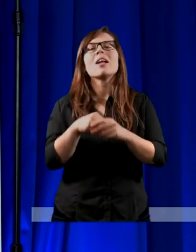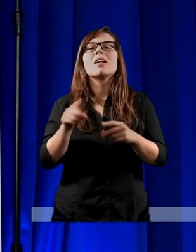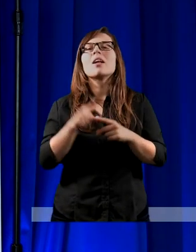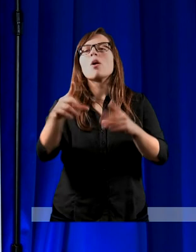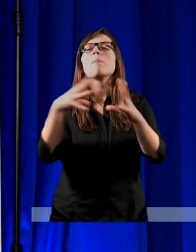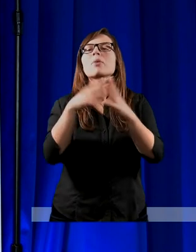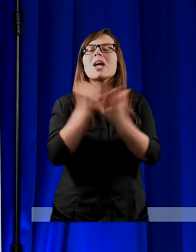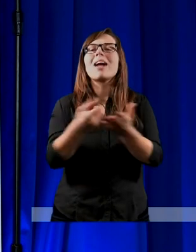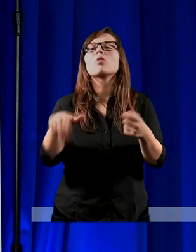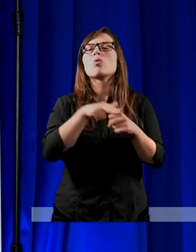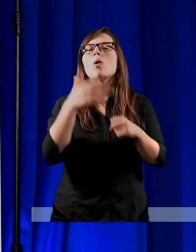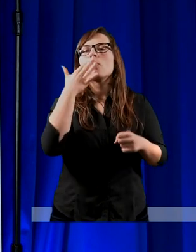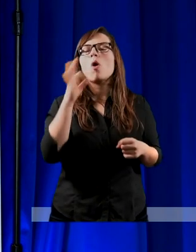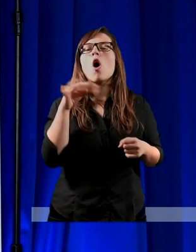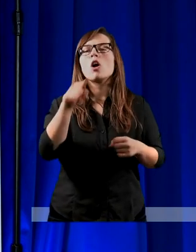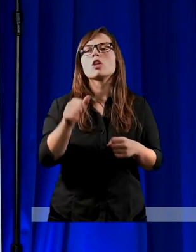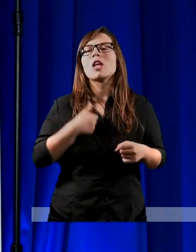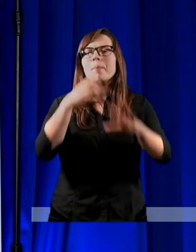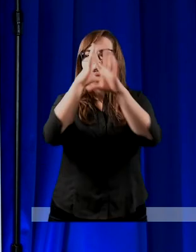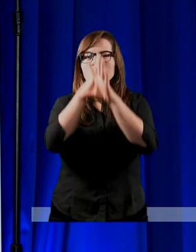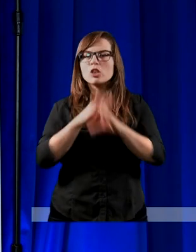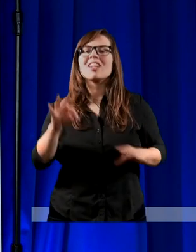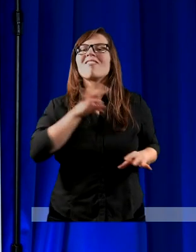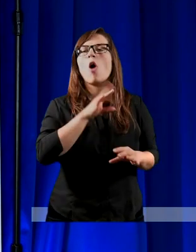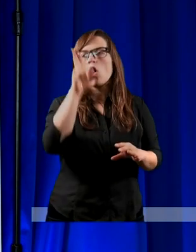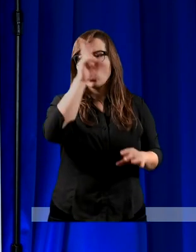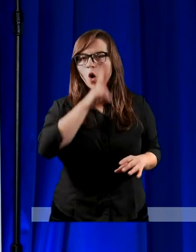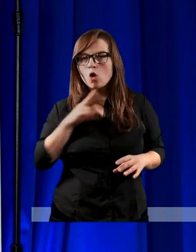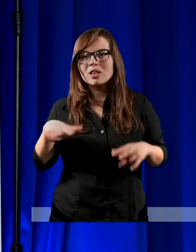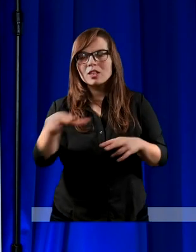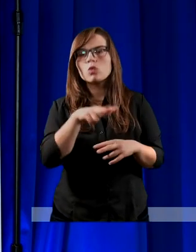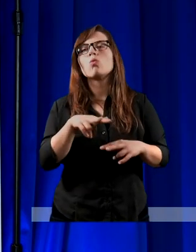jest przykazanie, które mówi o tym, żeby czcić swoich rodziców,